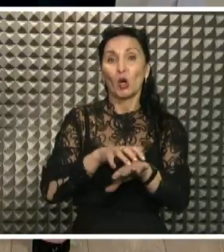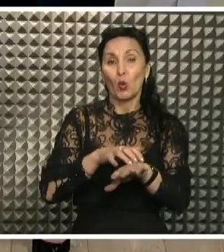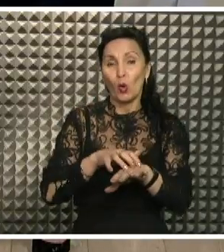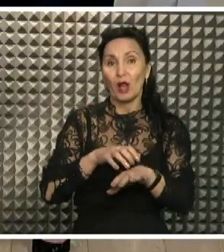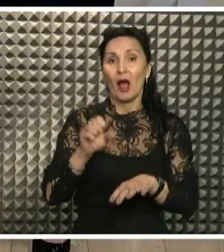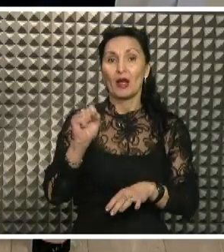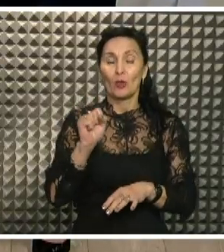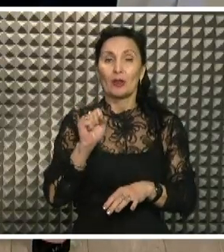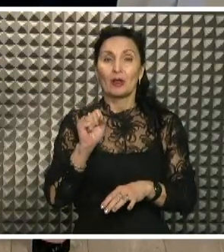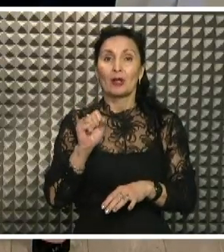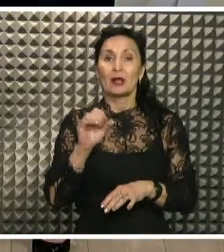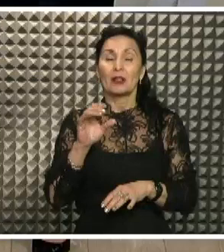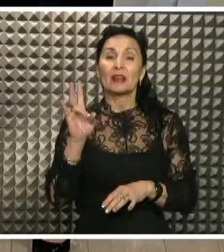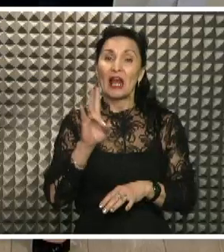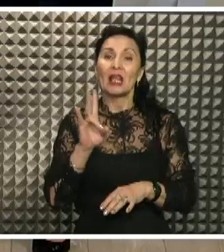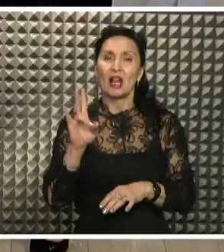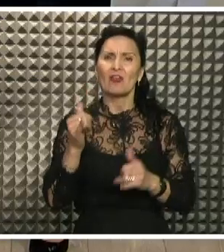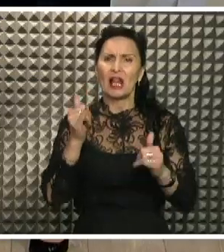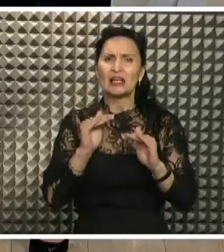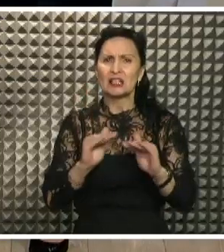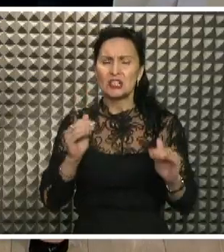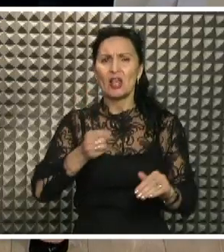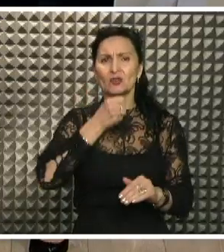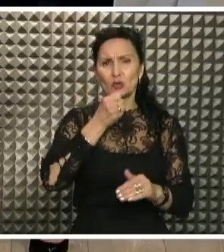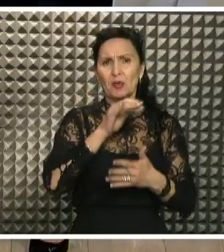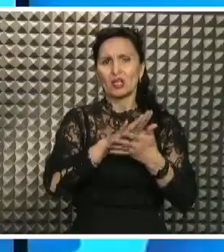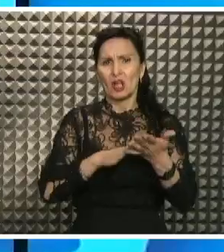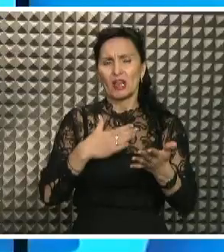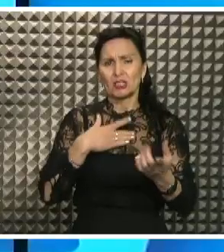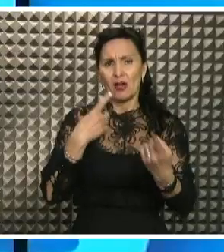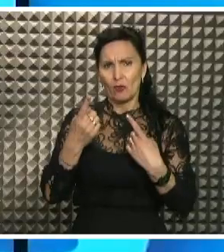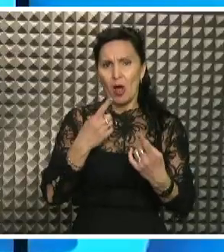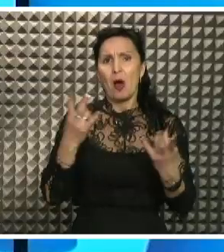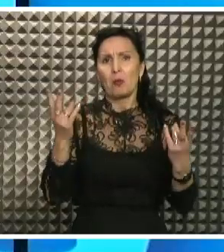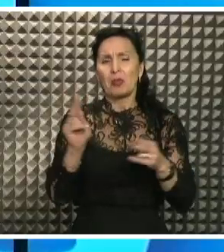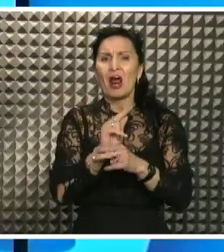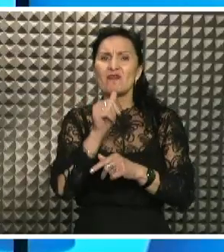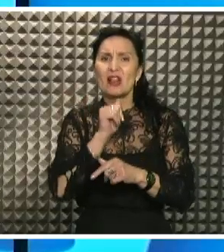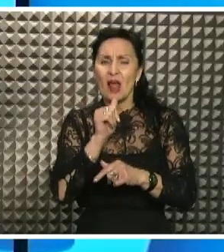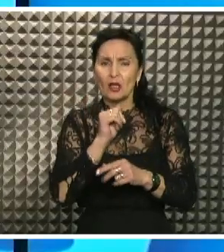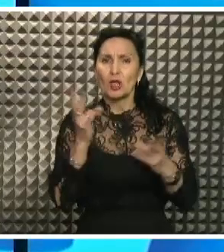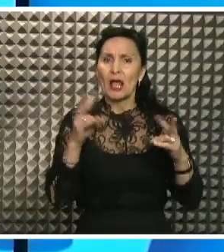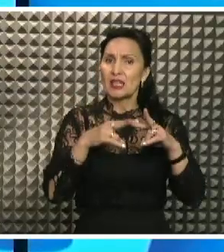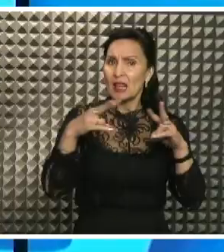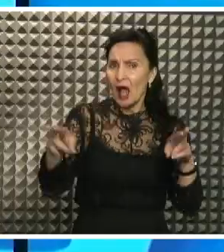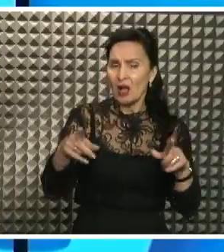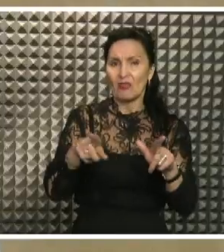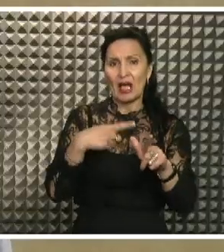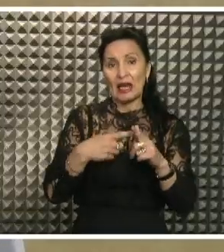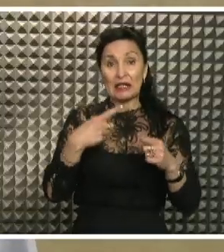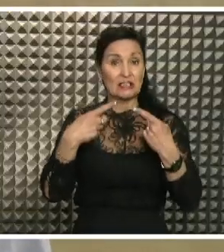Нагорная. Наталья Николаевна, для детей и взрослых, продолжая наш разговор, профилактика должна быть все-таки одинаковой или